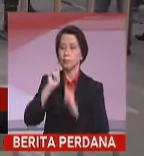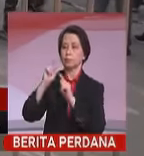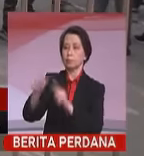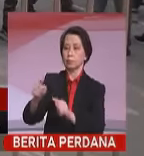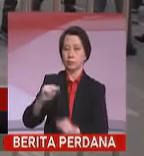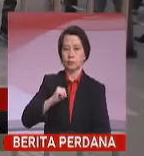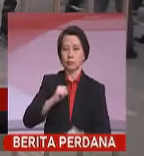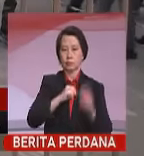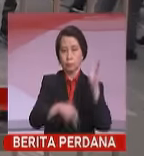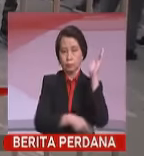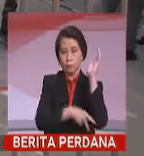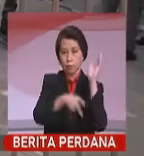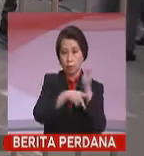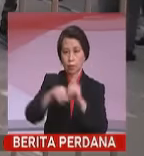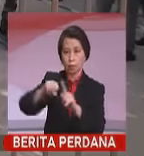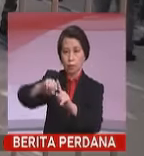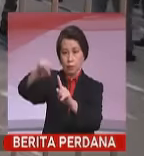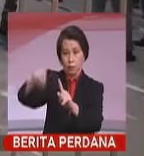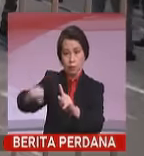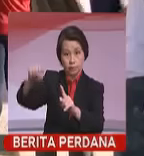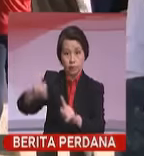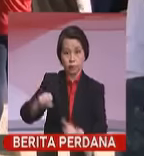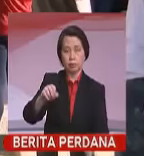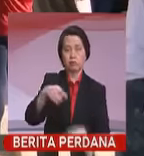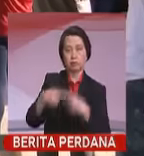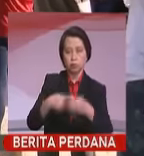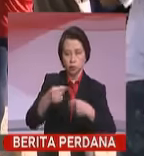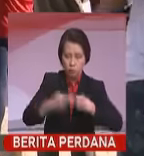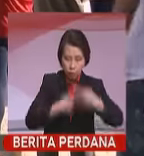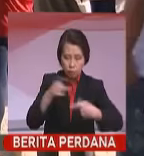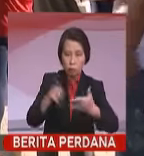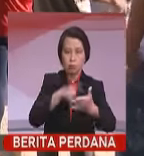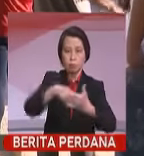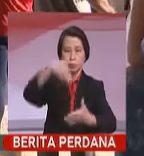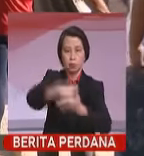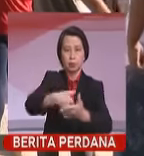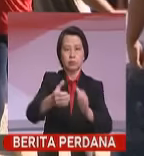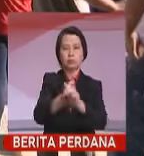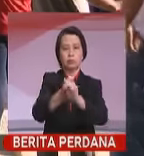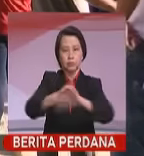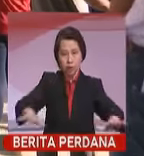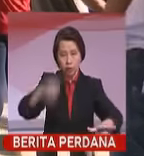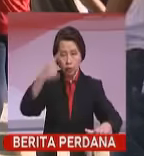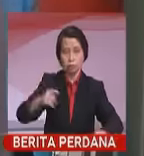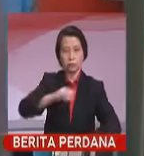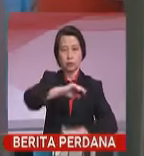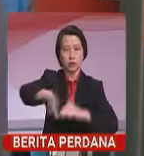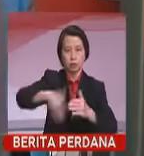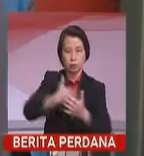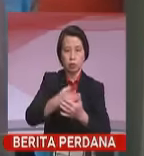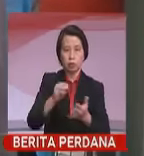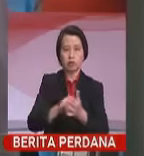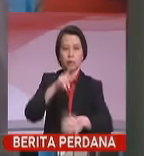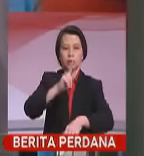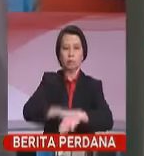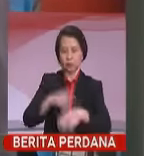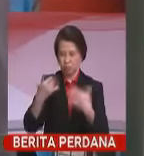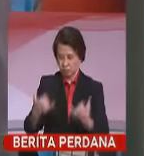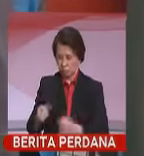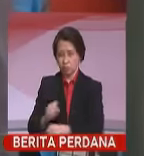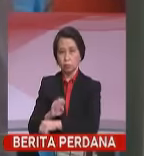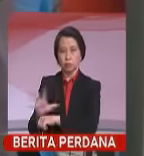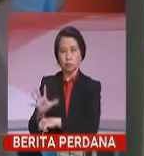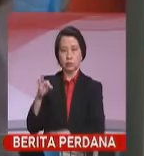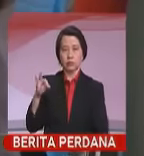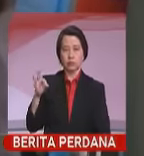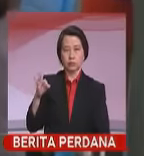Parlimen Sandakan Vivian Wong Shiri mengenai proses pilihan raya yang selamat untuk semua dalam waktu wabak